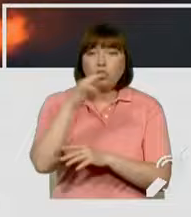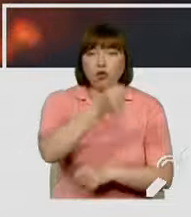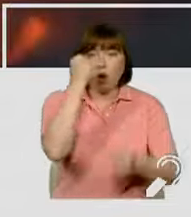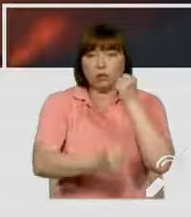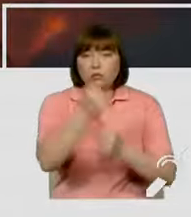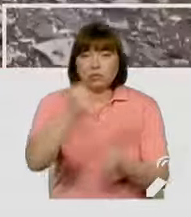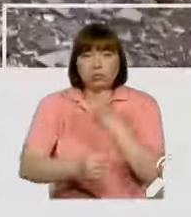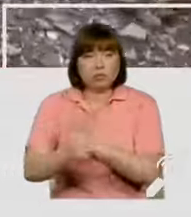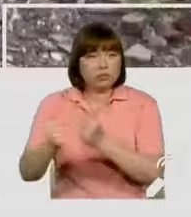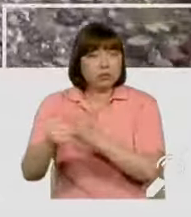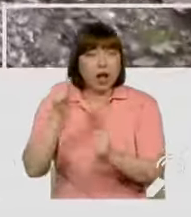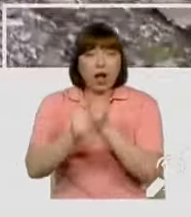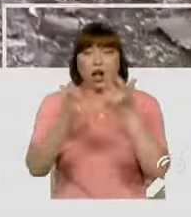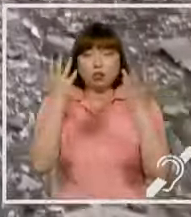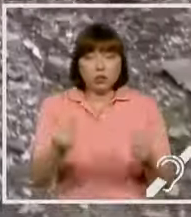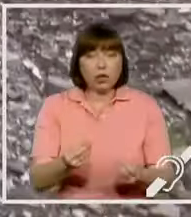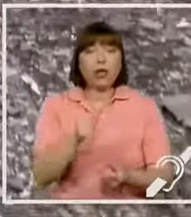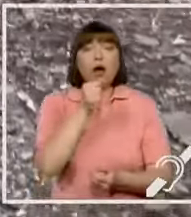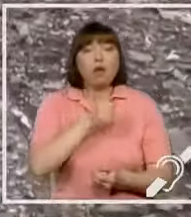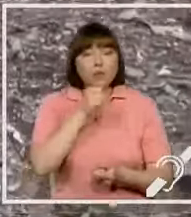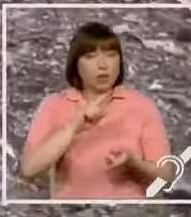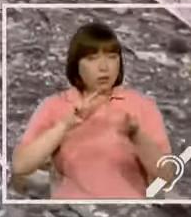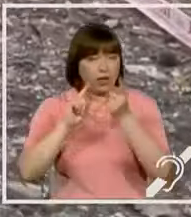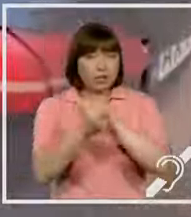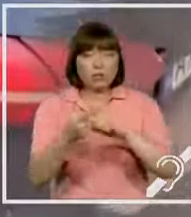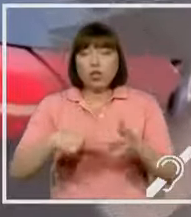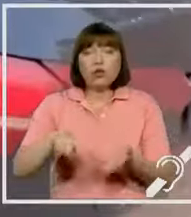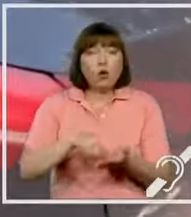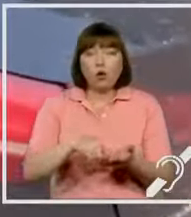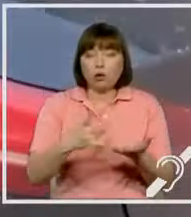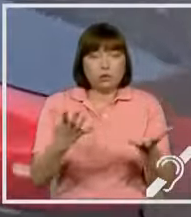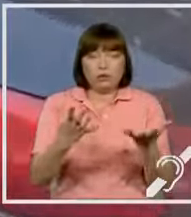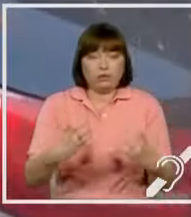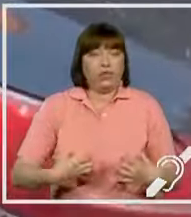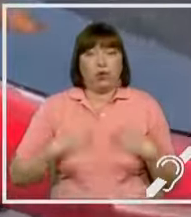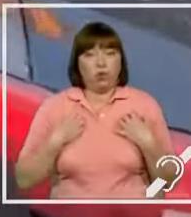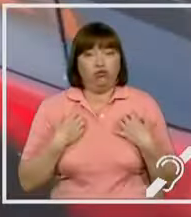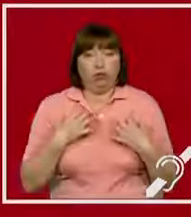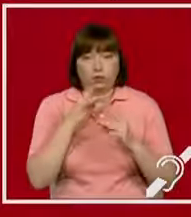rusești care lovesc aproape zilnic încearcă să-l transforme într-un oraș fantomă.